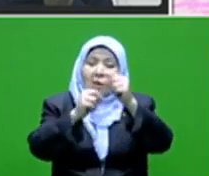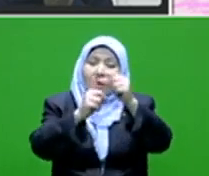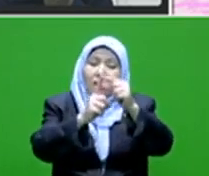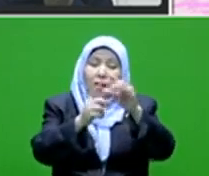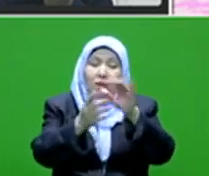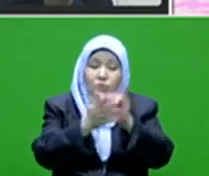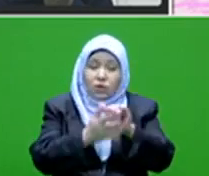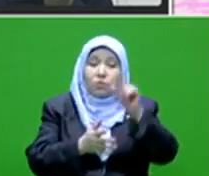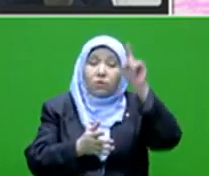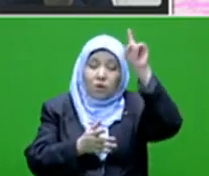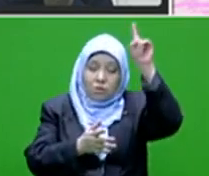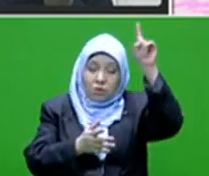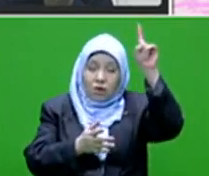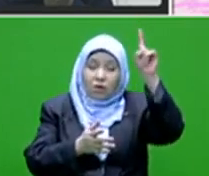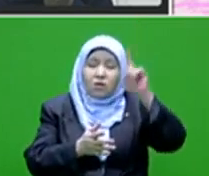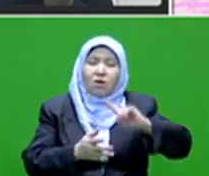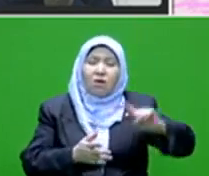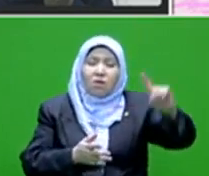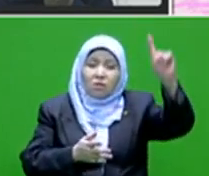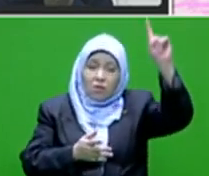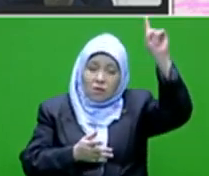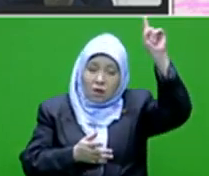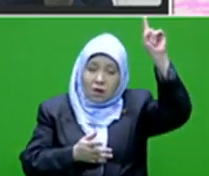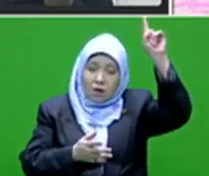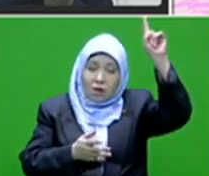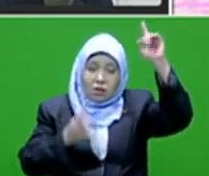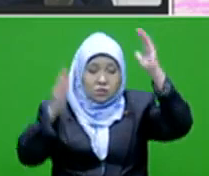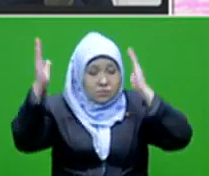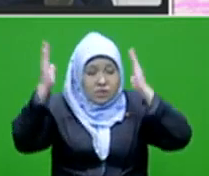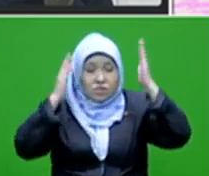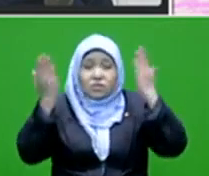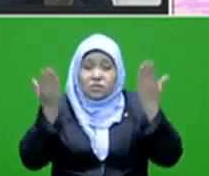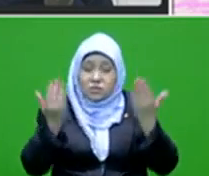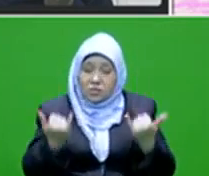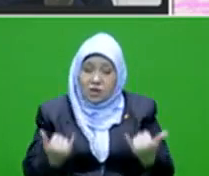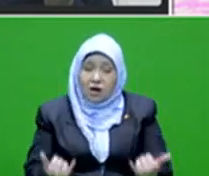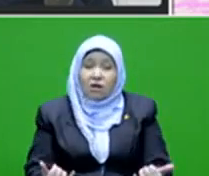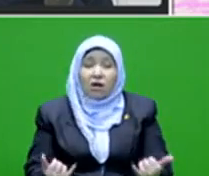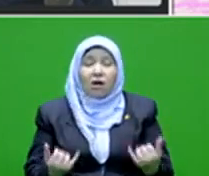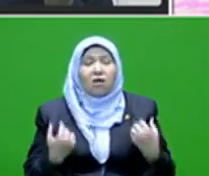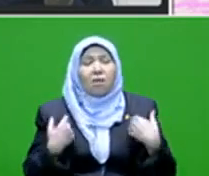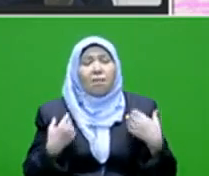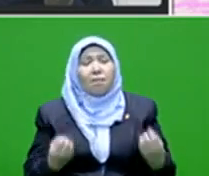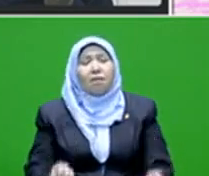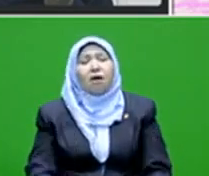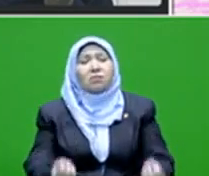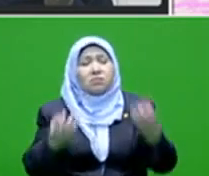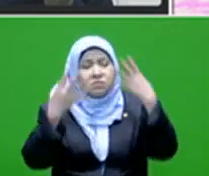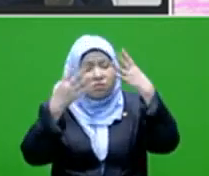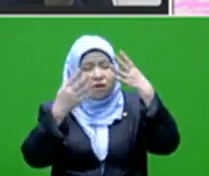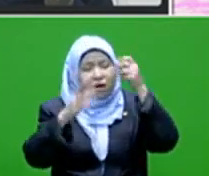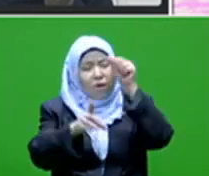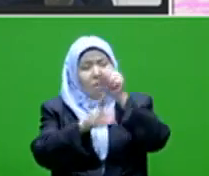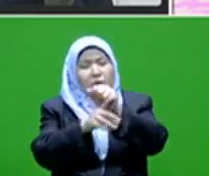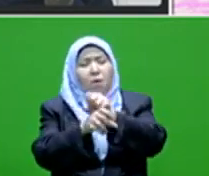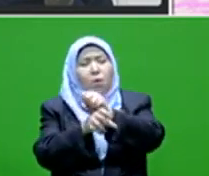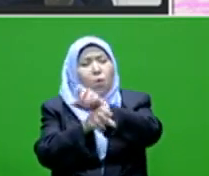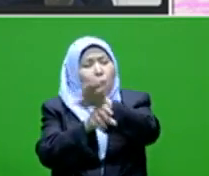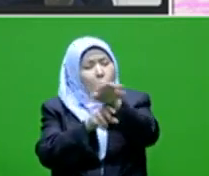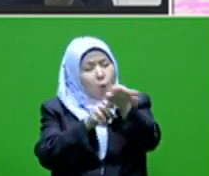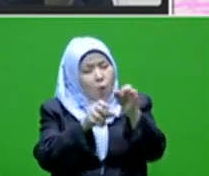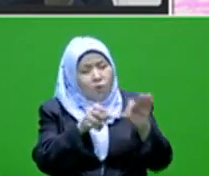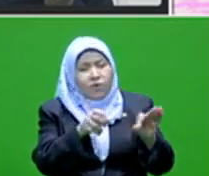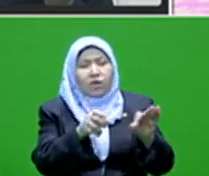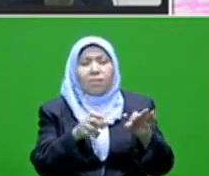Allah, ya Allah, di Malaysia sekarang banyak yang kena COVID, banyak yang